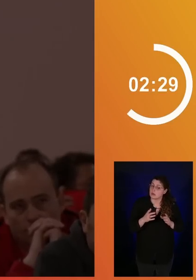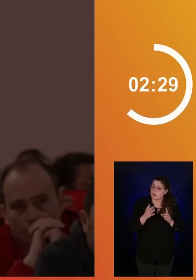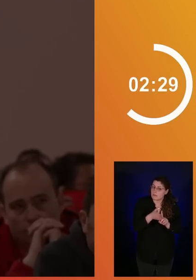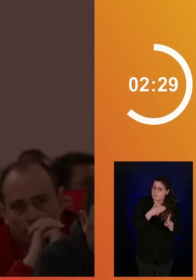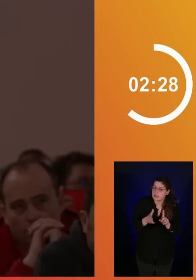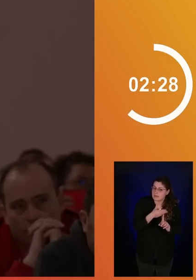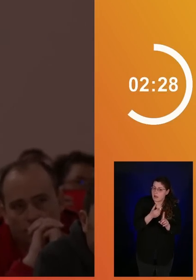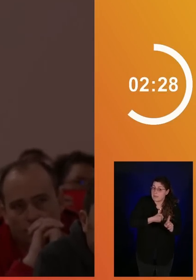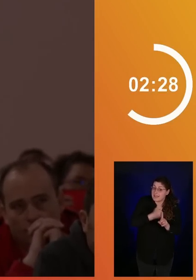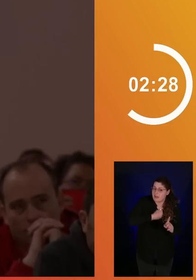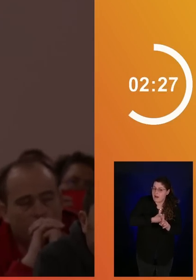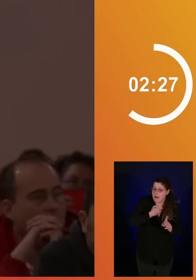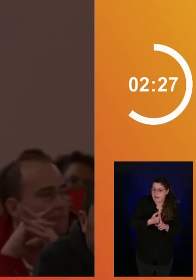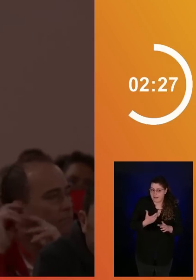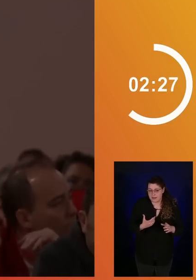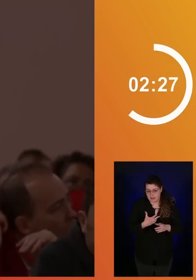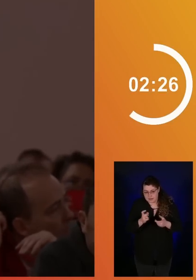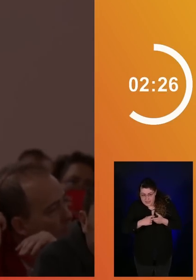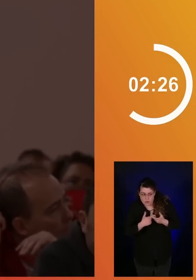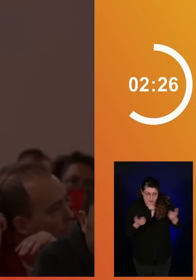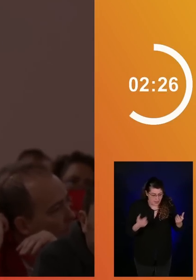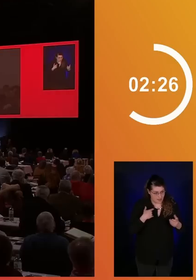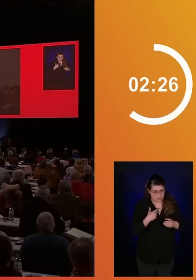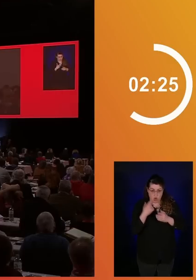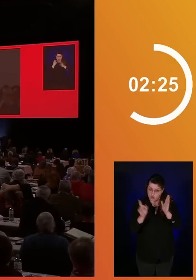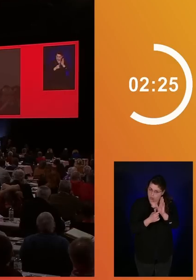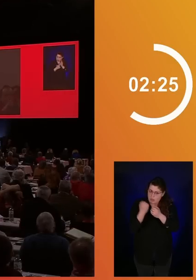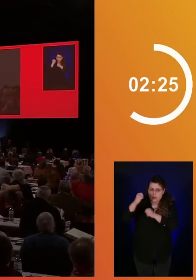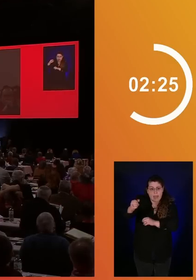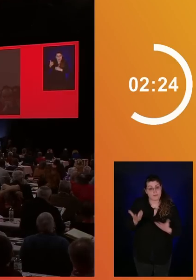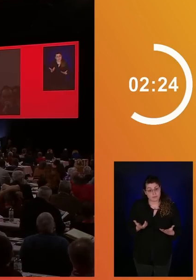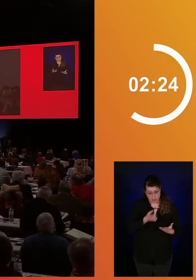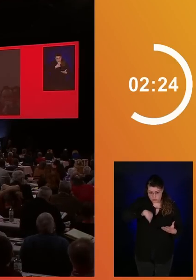Les réquisitions brisent le droit de grève. La CGT se doit d'organiser